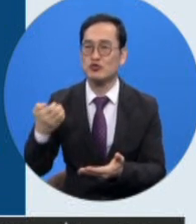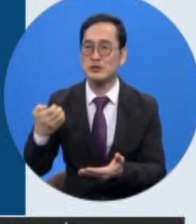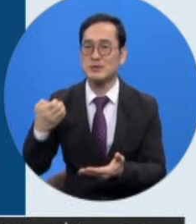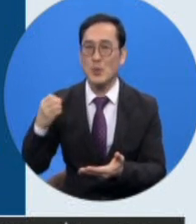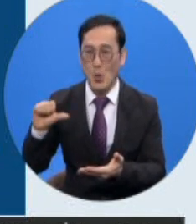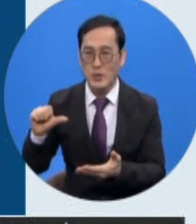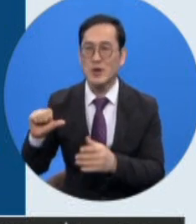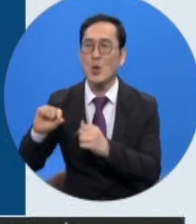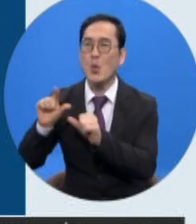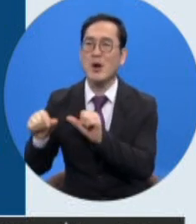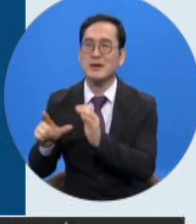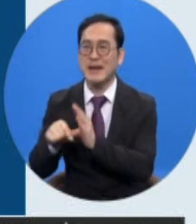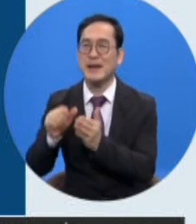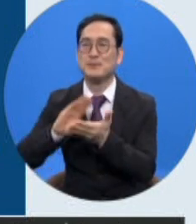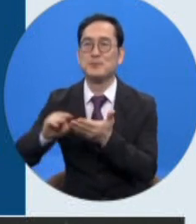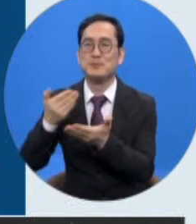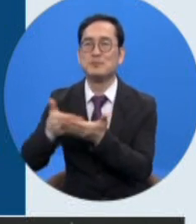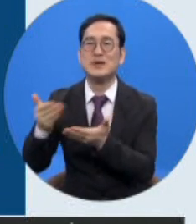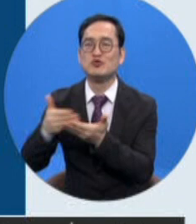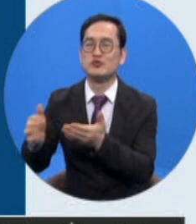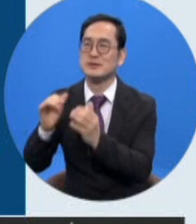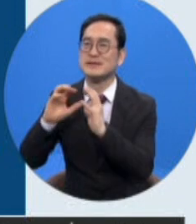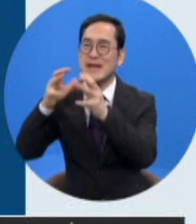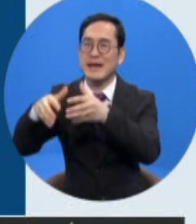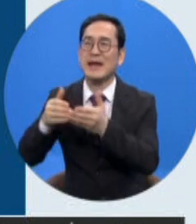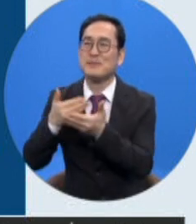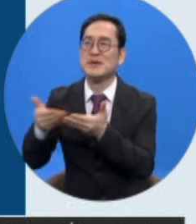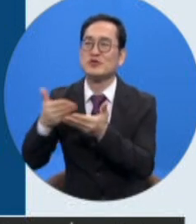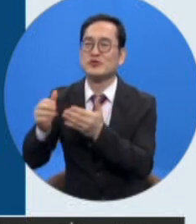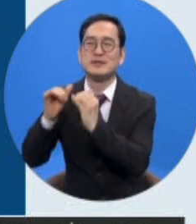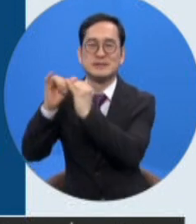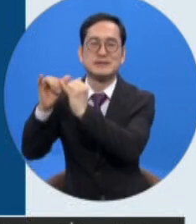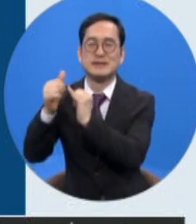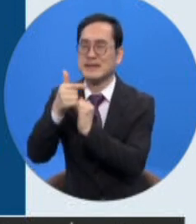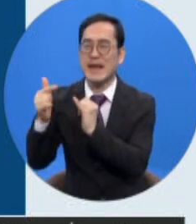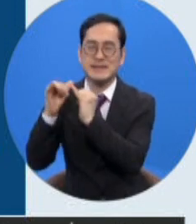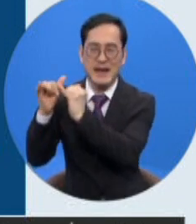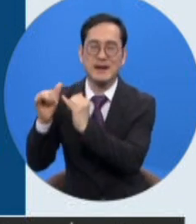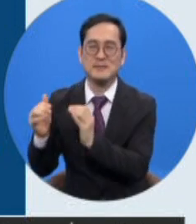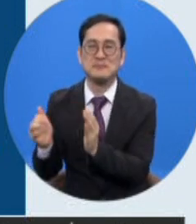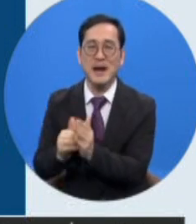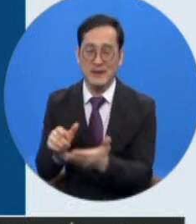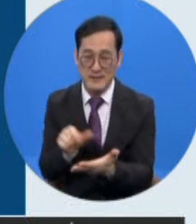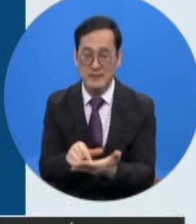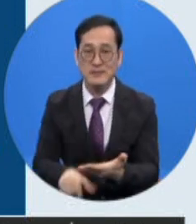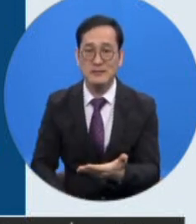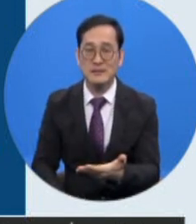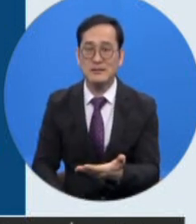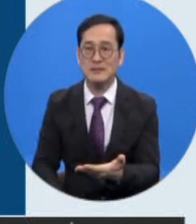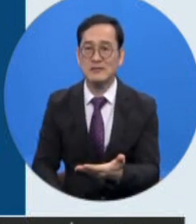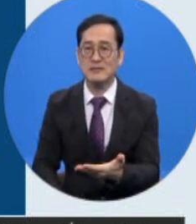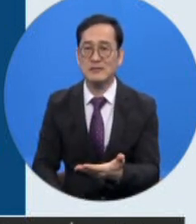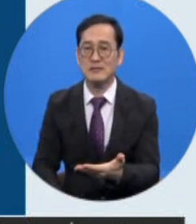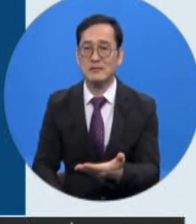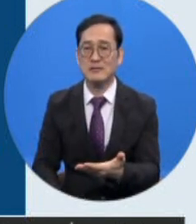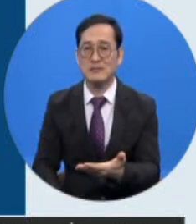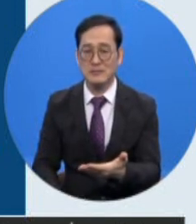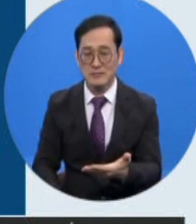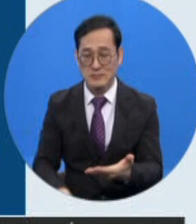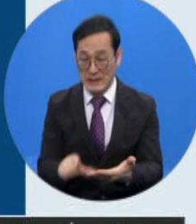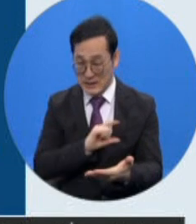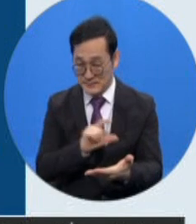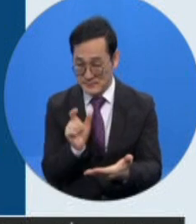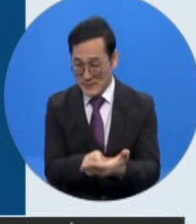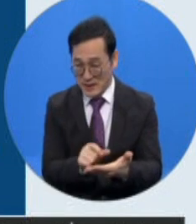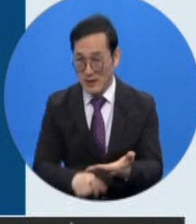기재를 했다는 겁니다. 그런데 지금 보도한 한겨레에서 당시 1995년도에 미술세계대상전에서 입상한 명단